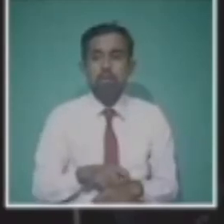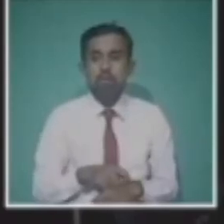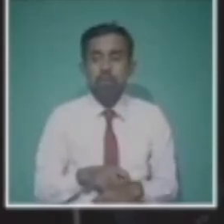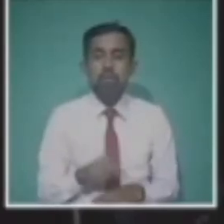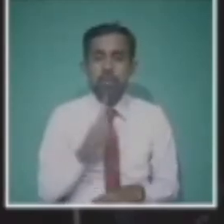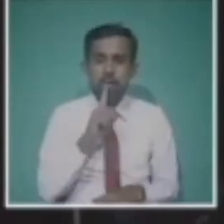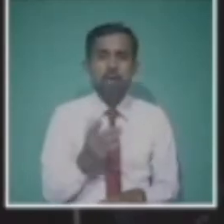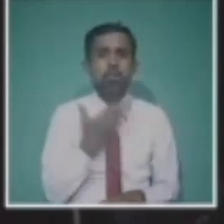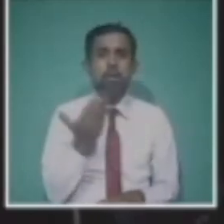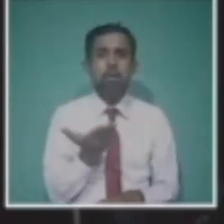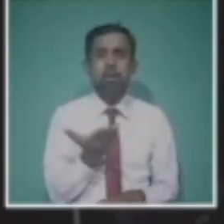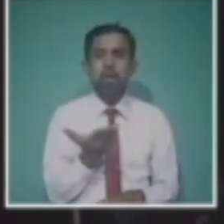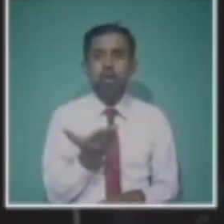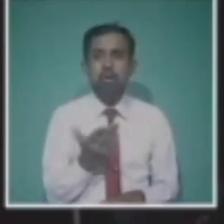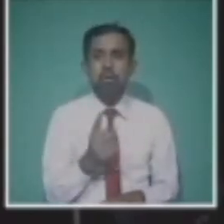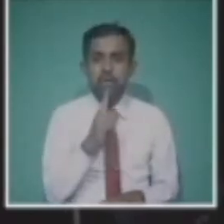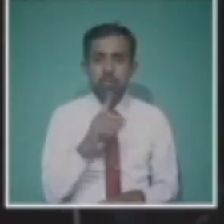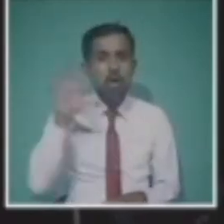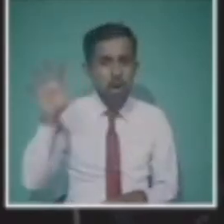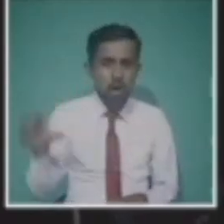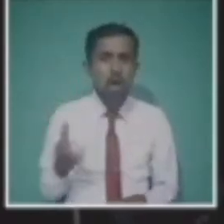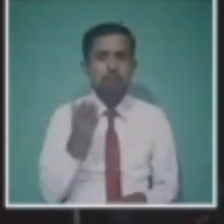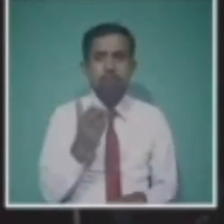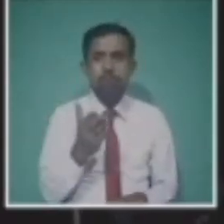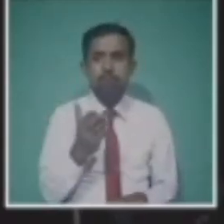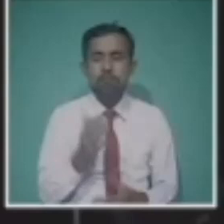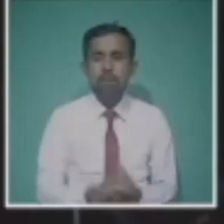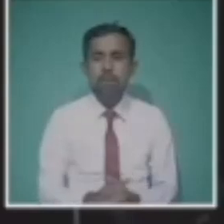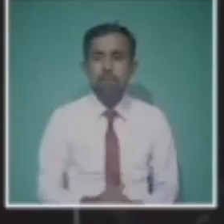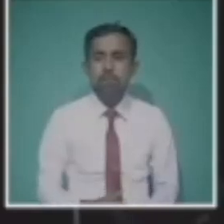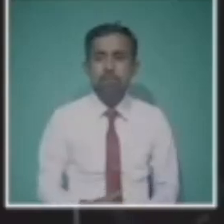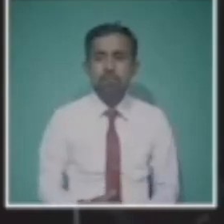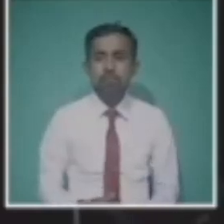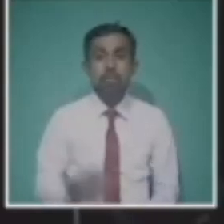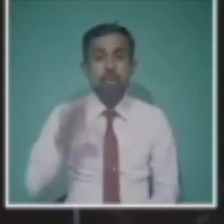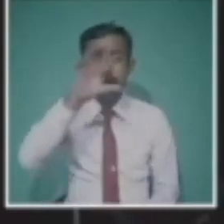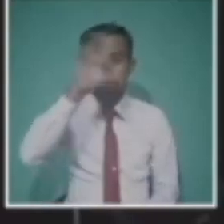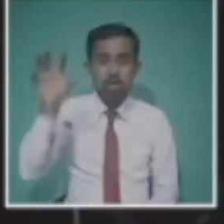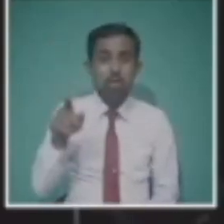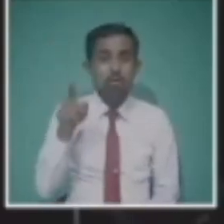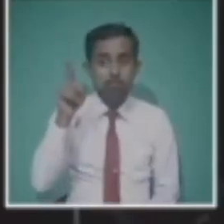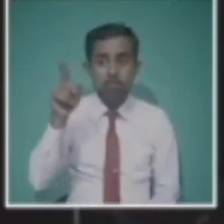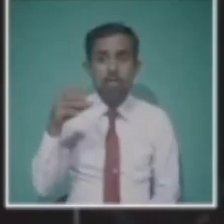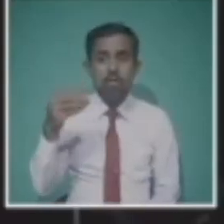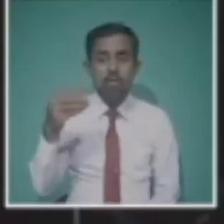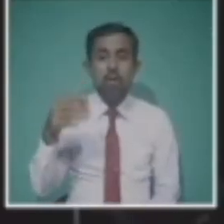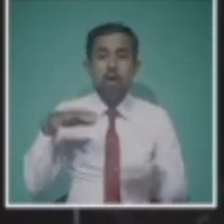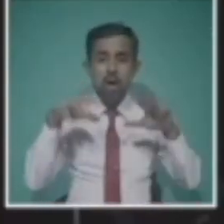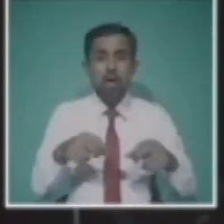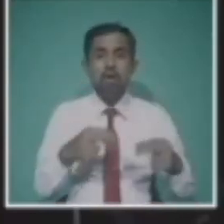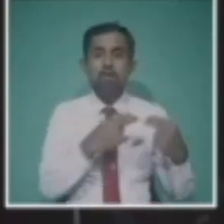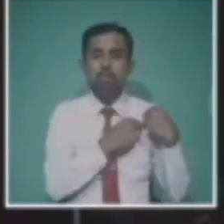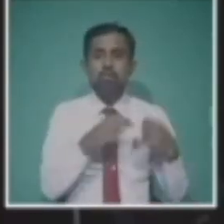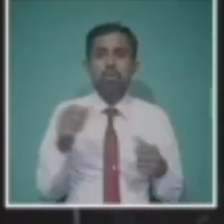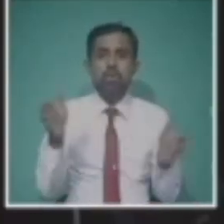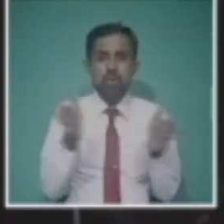එහෙම කියන්න අයිතියක් තියෙනවා. එහෙම කියපු රටවල් තියෙනවා. ඉතින් ඒ රටවල් වලට ඒ නායකරුවොත් එක්ක එකතු